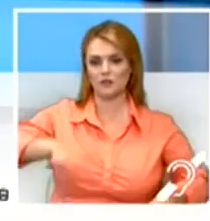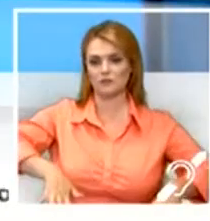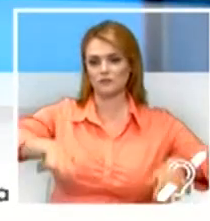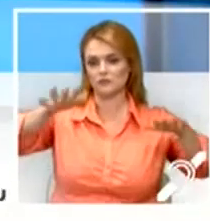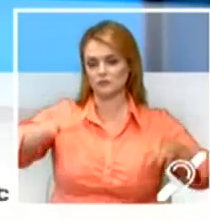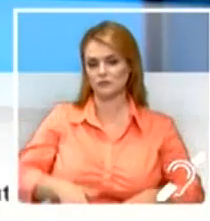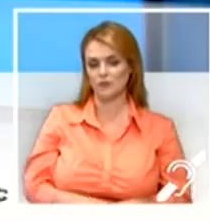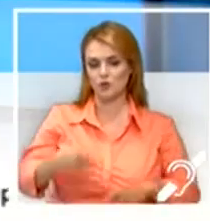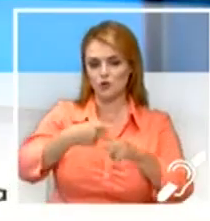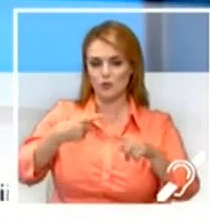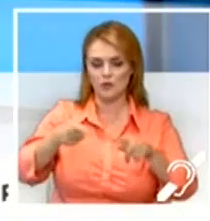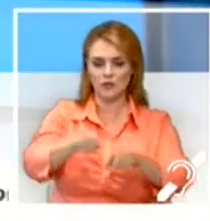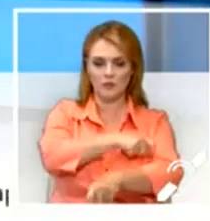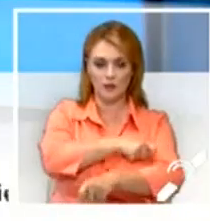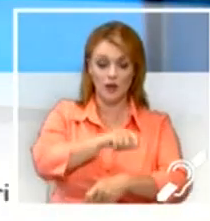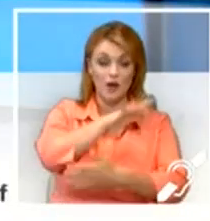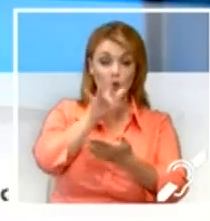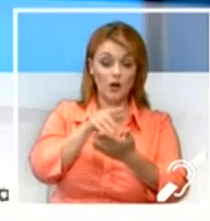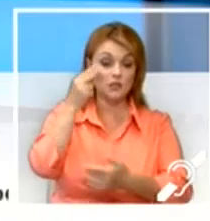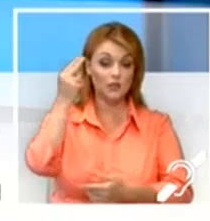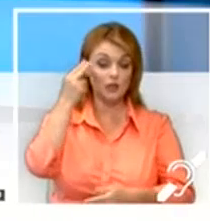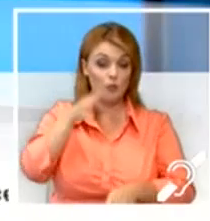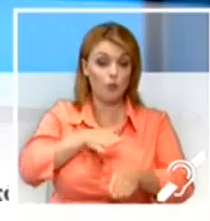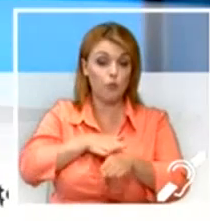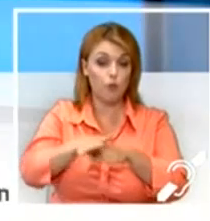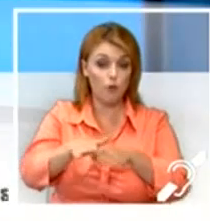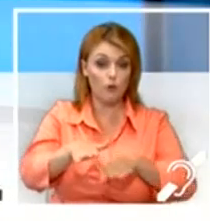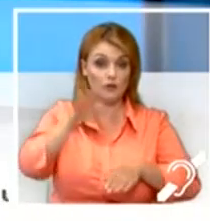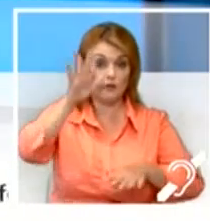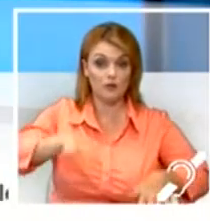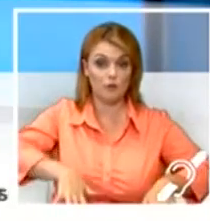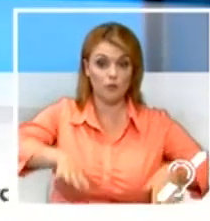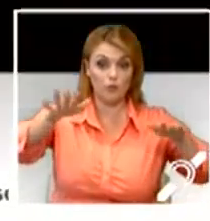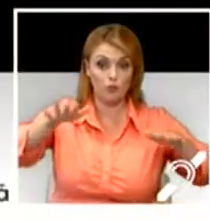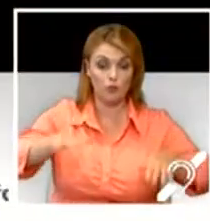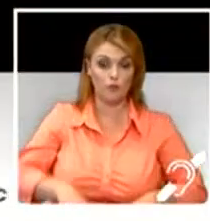peste jumătate de metru, iar un oraș din China a fost inundat aproape în totalitate.